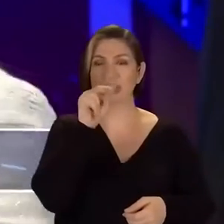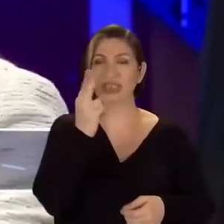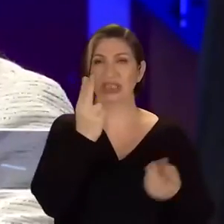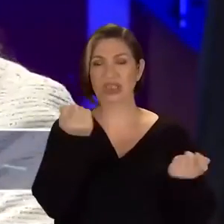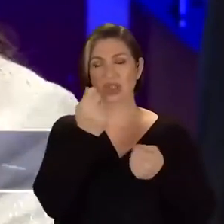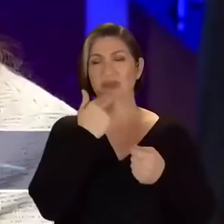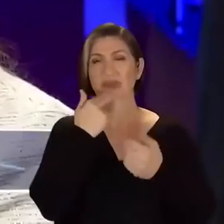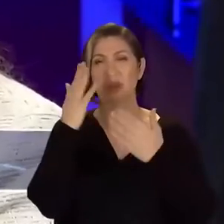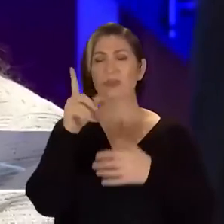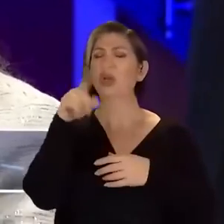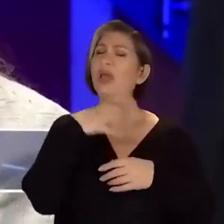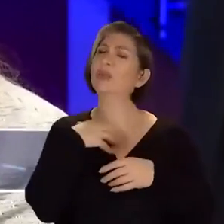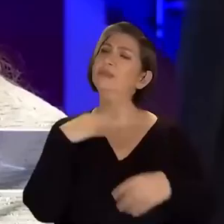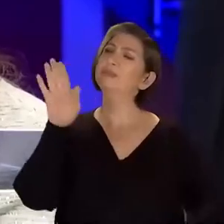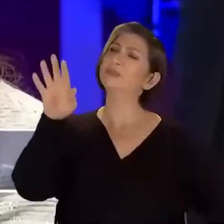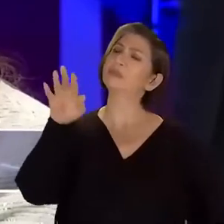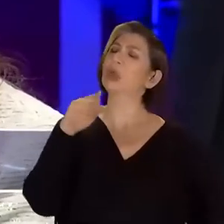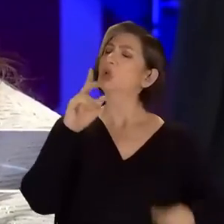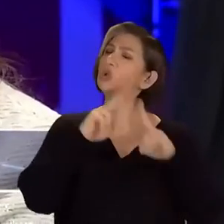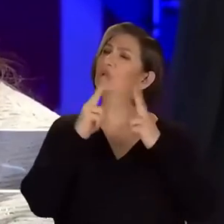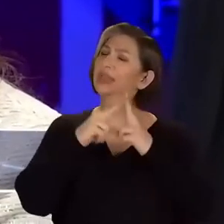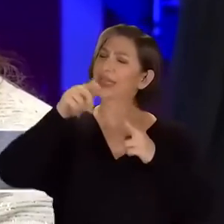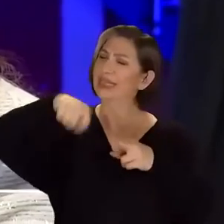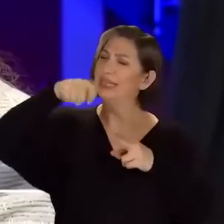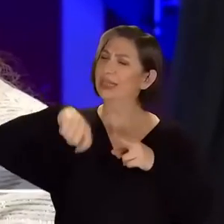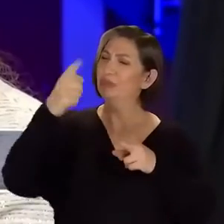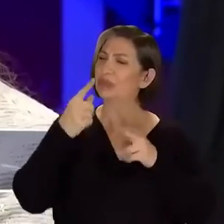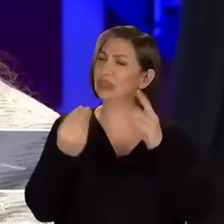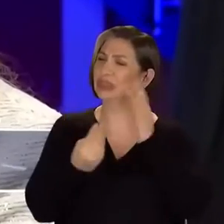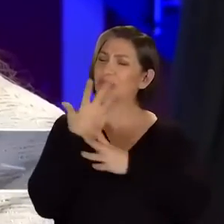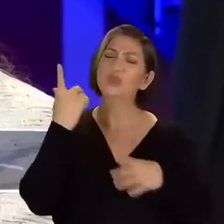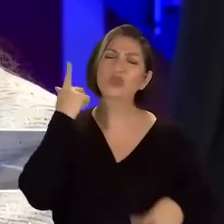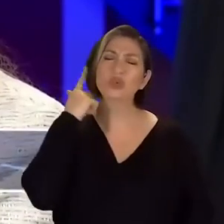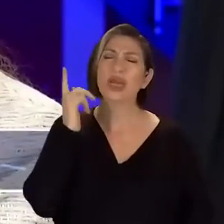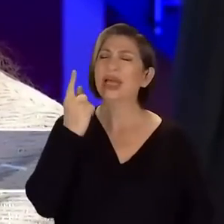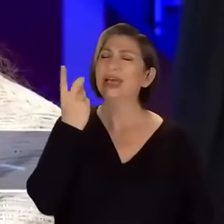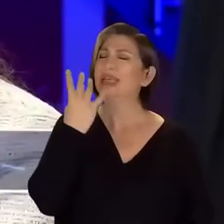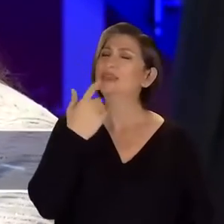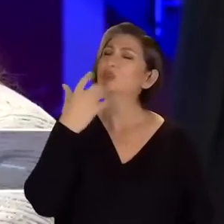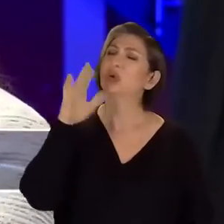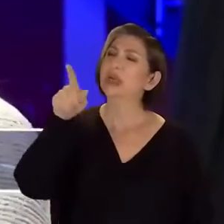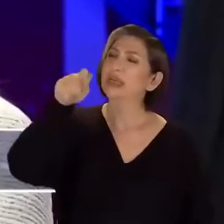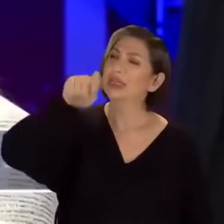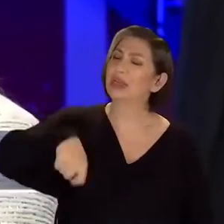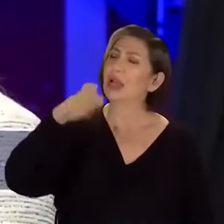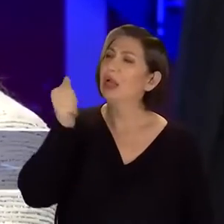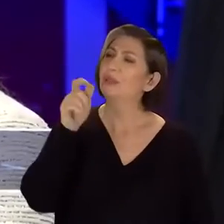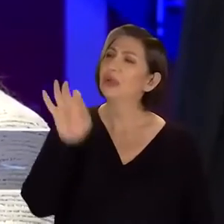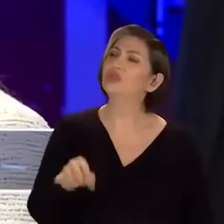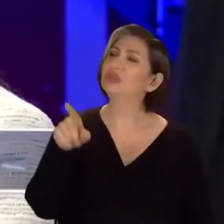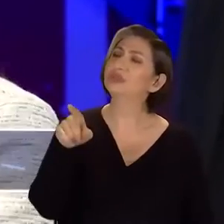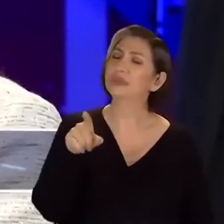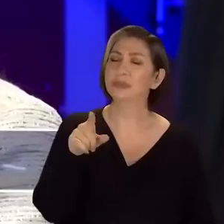iş kadını bir gün anneme sordum. Dünyada kredi kartı diye bir şey çıktığını duyduktan kaç sene sonra kredi kartı kullanmaya